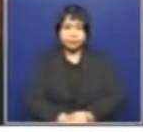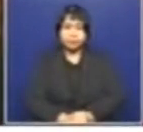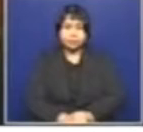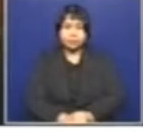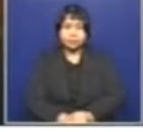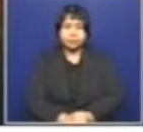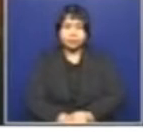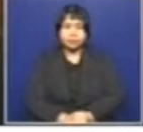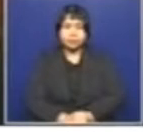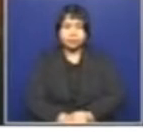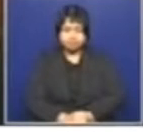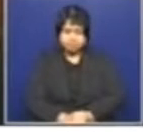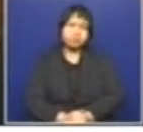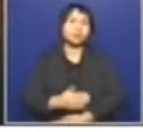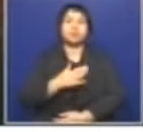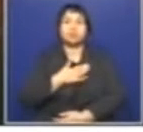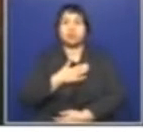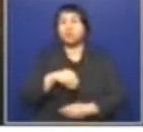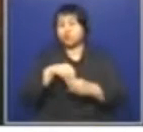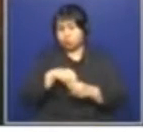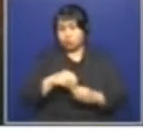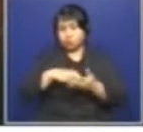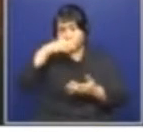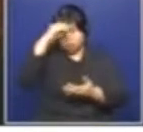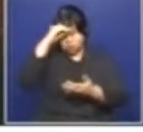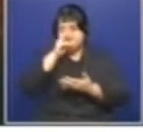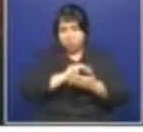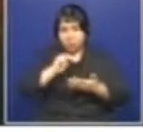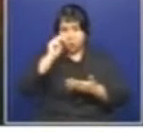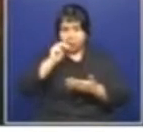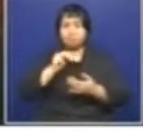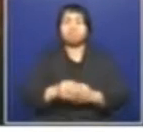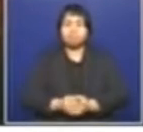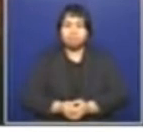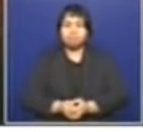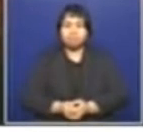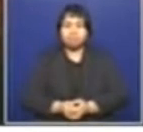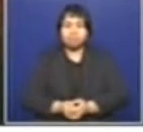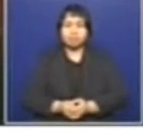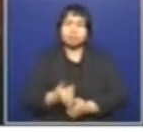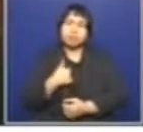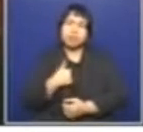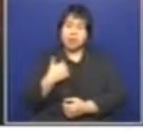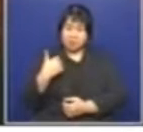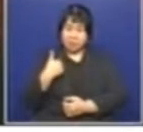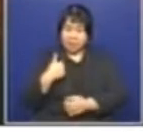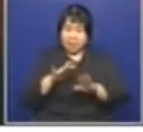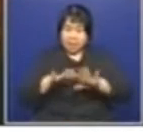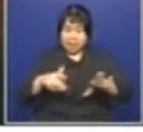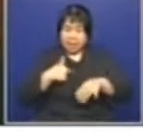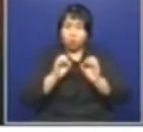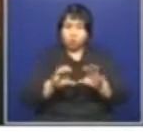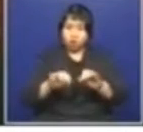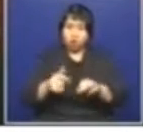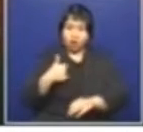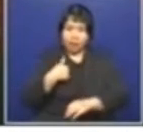ผมอยู่มหาวิทยาลัยมานะท่านประธานครับผมทุกปีลูกศิษย์ผมจบผมมีหน้าที่จัดให้ลูกศิษย์รับป